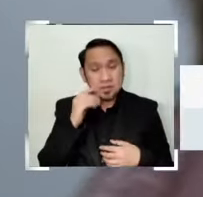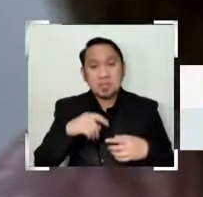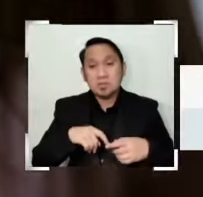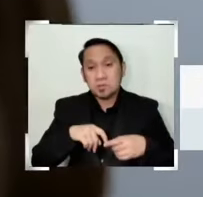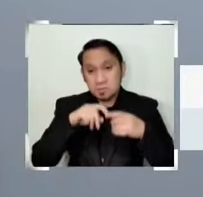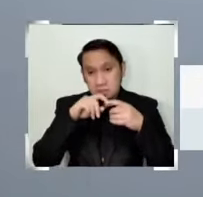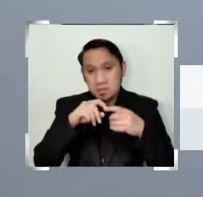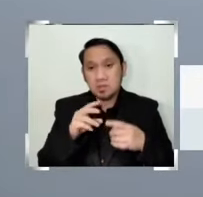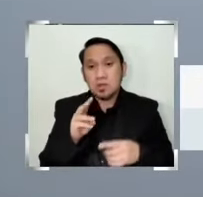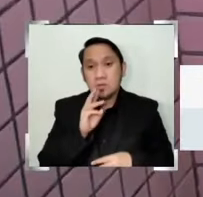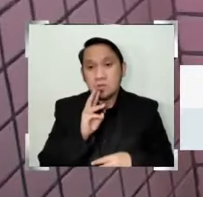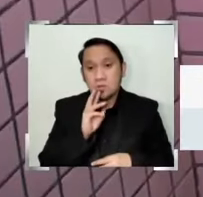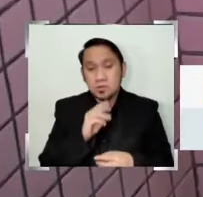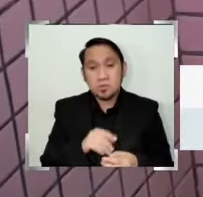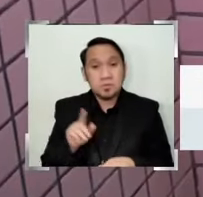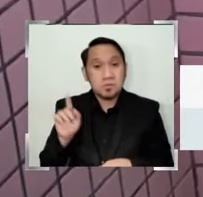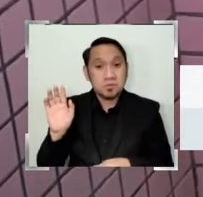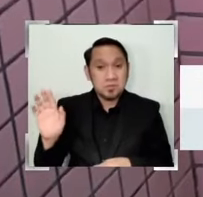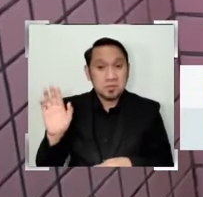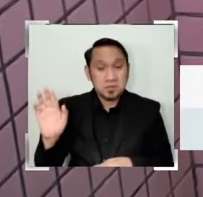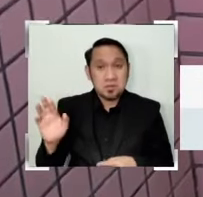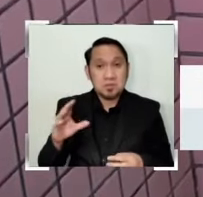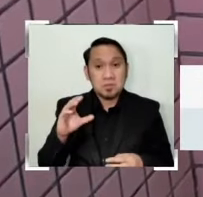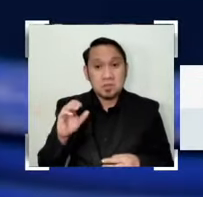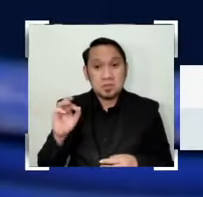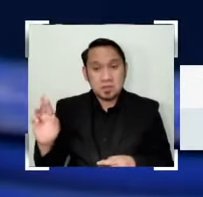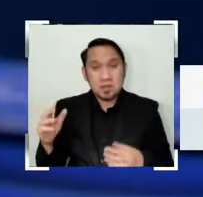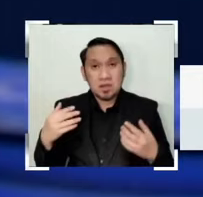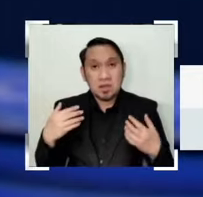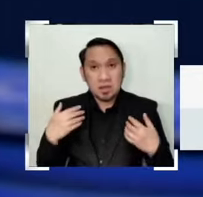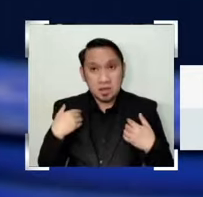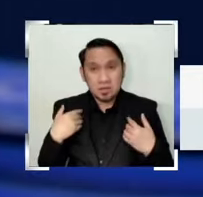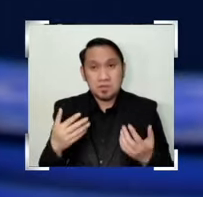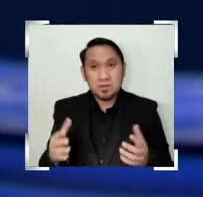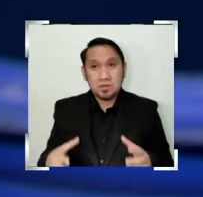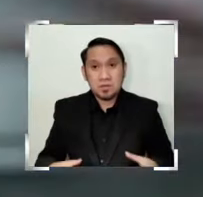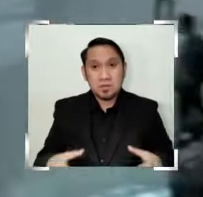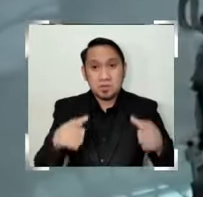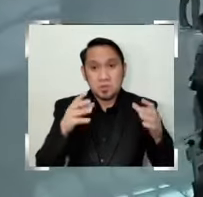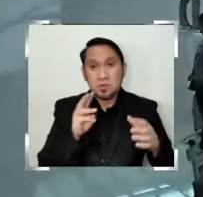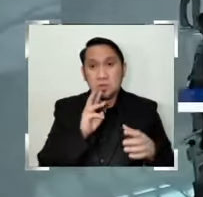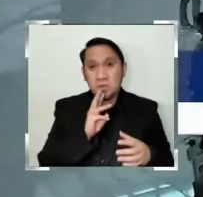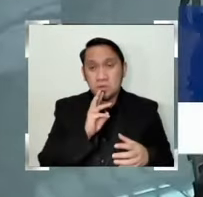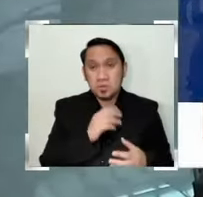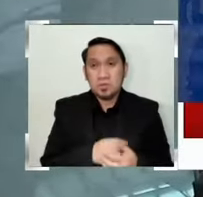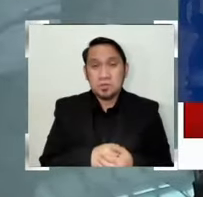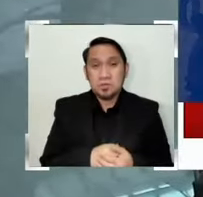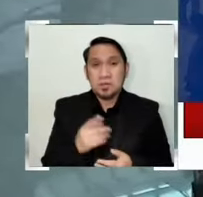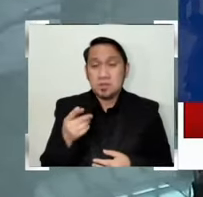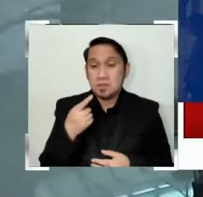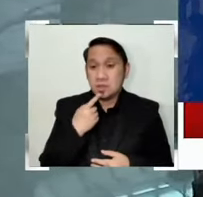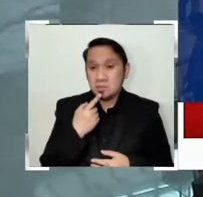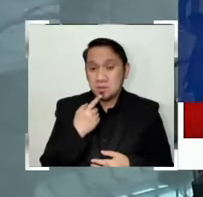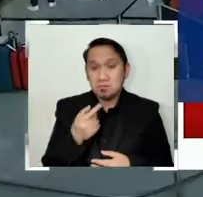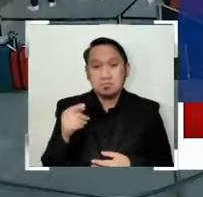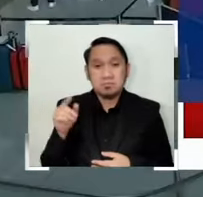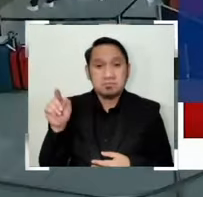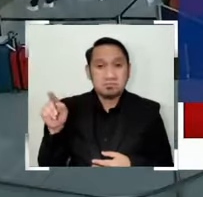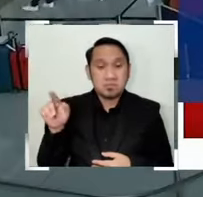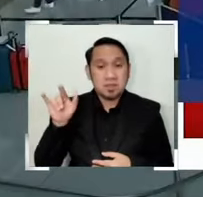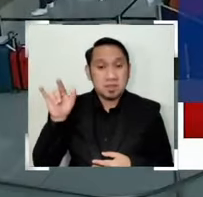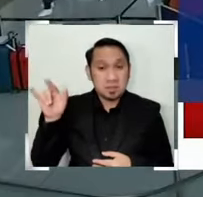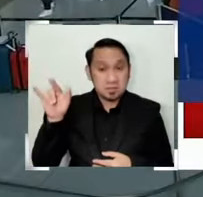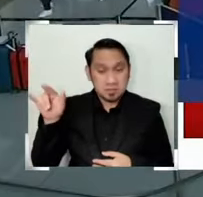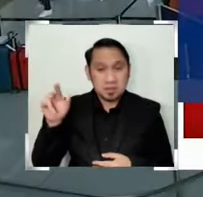mga restroom ng Terminal 3, may mga nakastandby ng drum ng tubig sa storage room. Ayon sa Manila International Airport Authority o